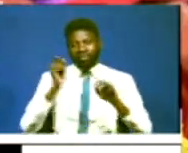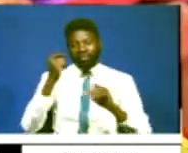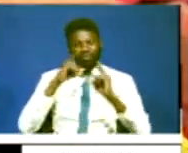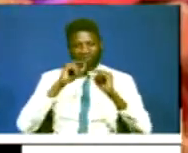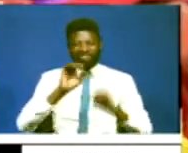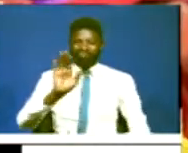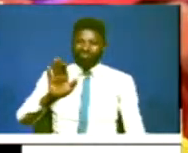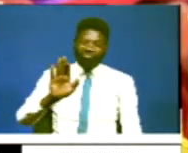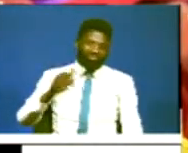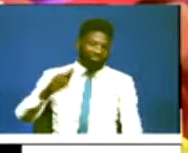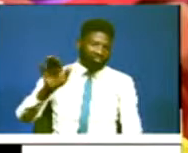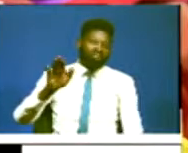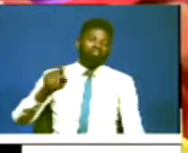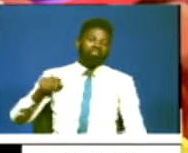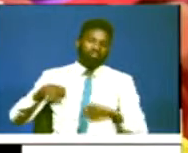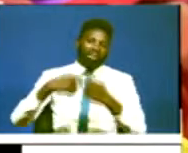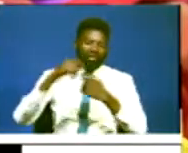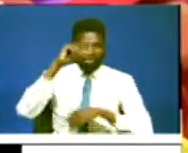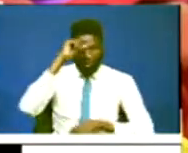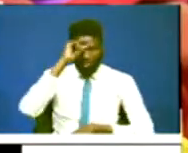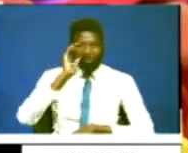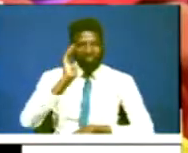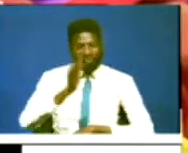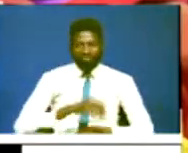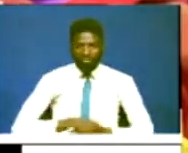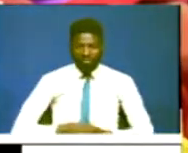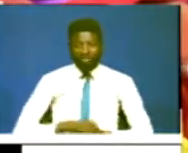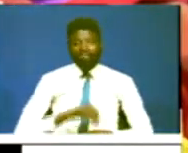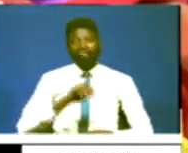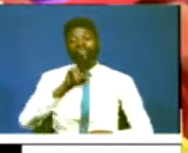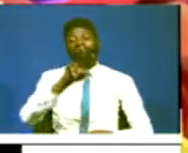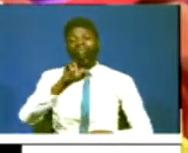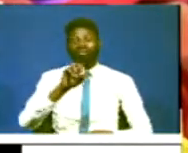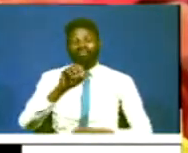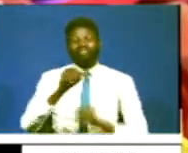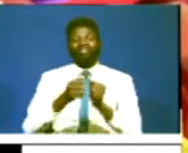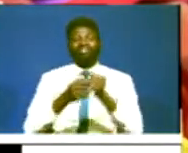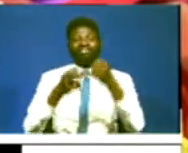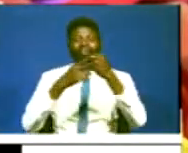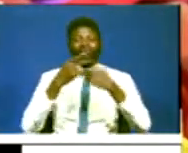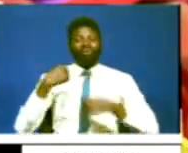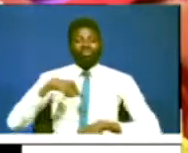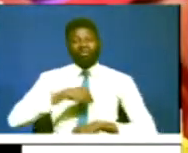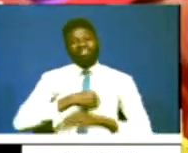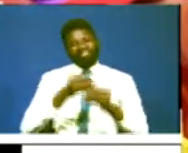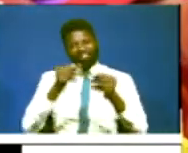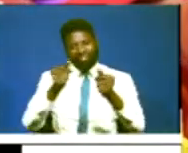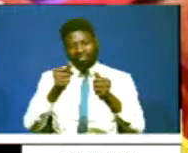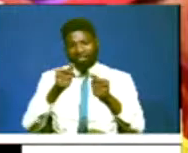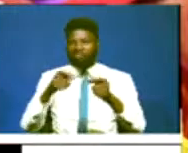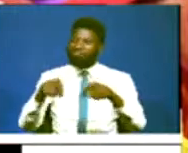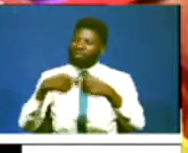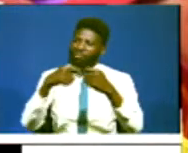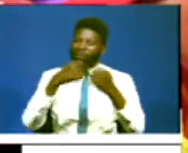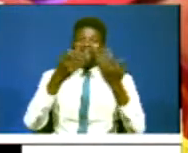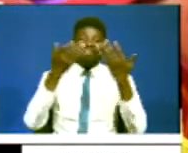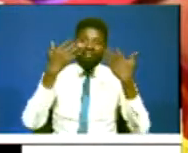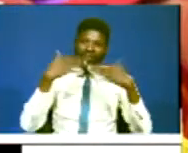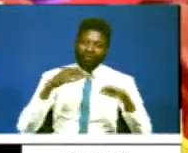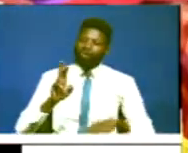mtu, atatuharibia serikali. 2017 tumekushinda. Umeleta kisirani, umeuzia Uhuru uoga.